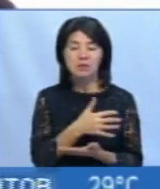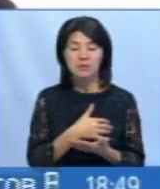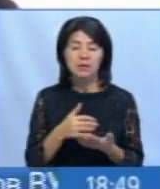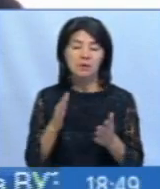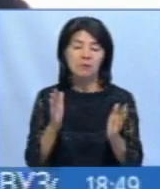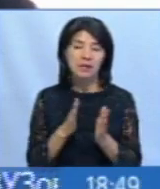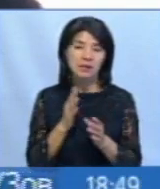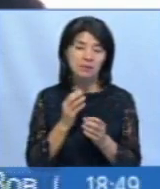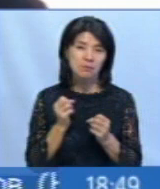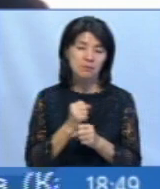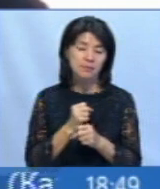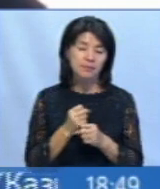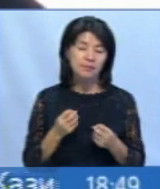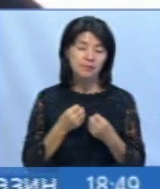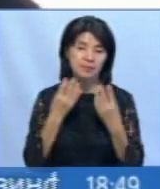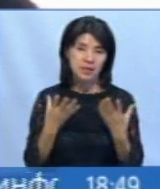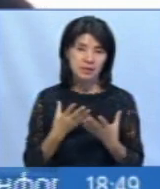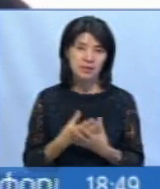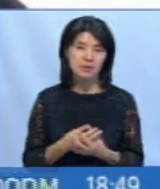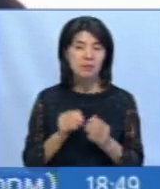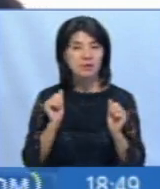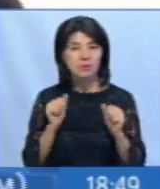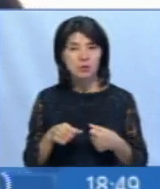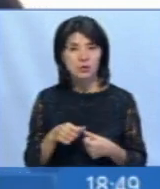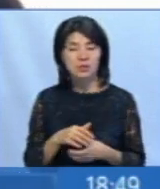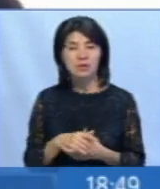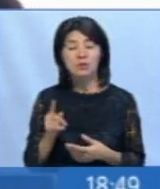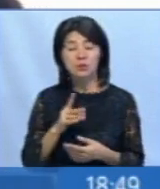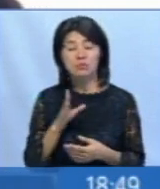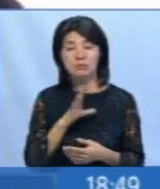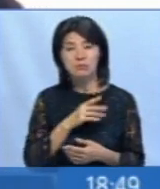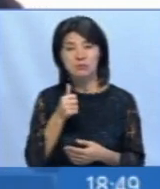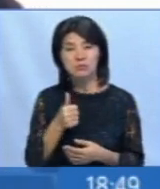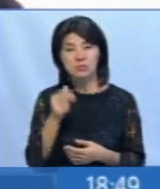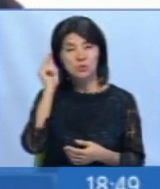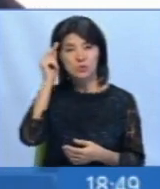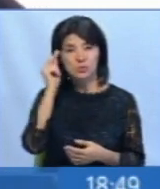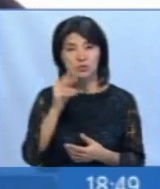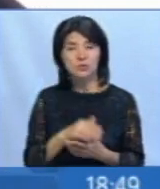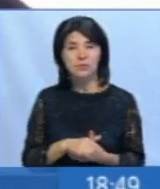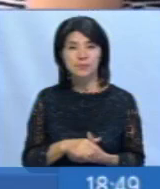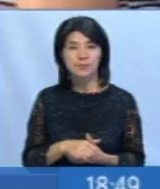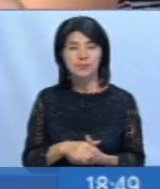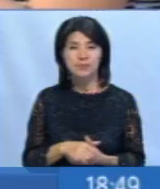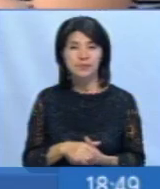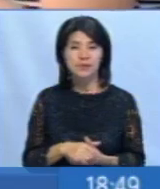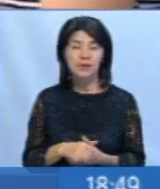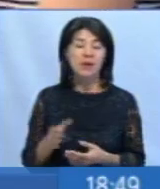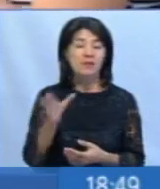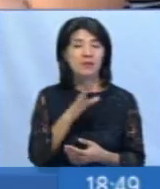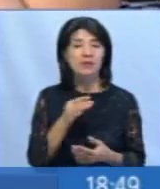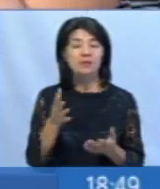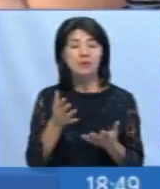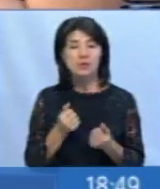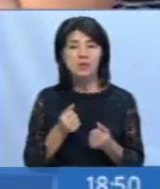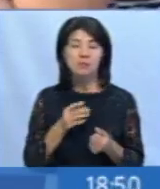детей, по возможности, чтобы они хорошо учились и были достойны граждан нашей страны. Среди получателей подарков